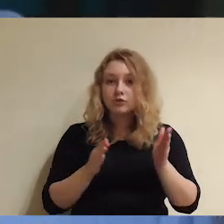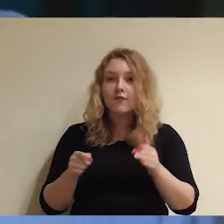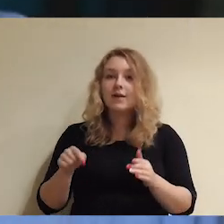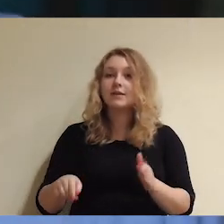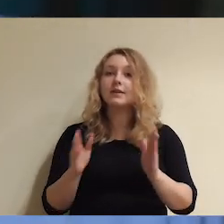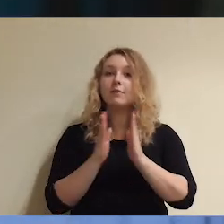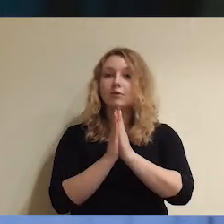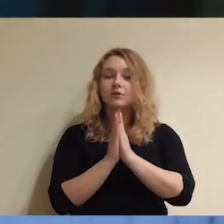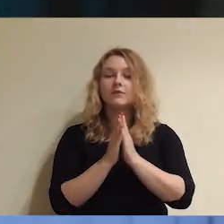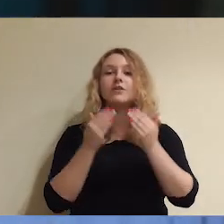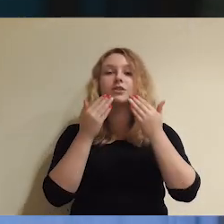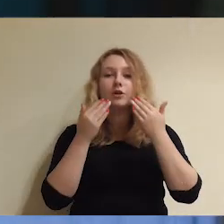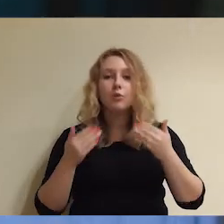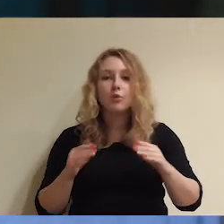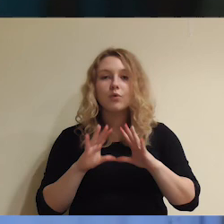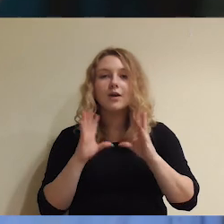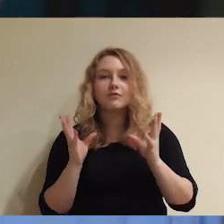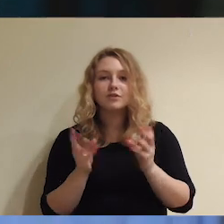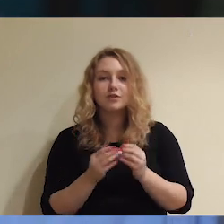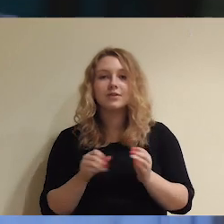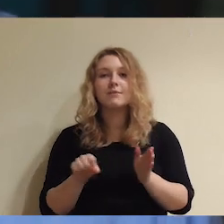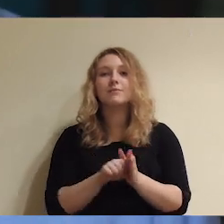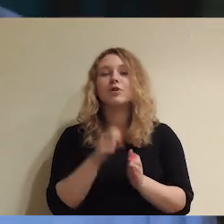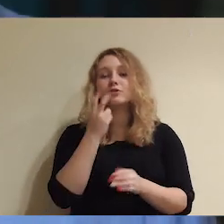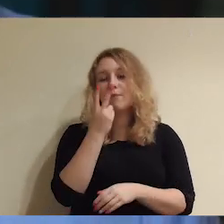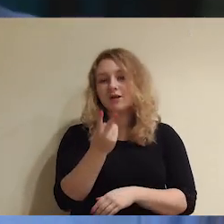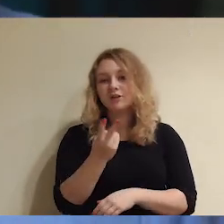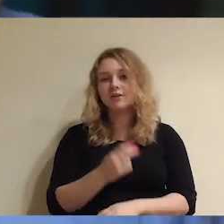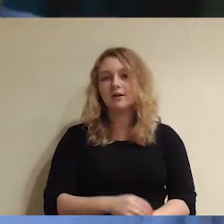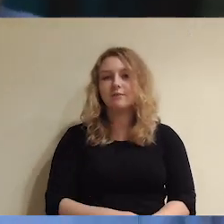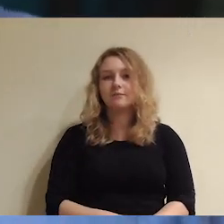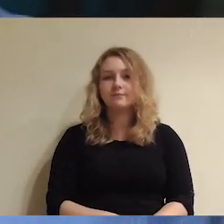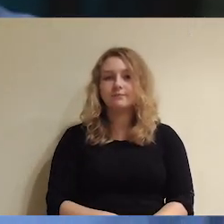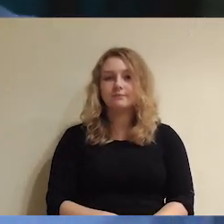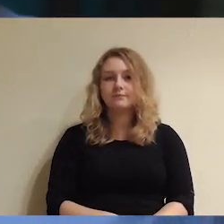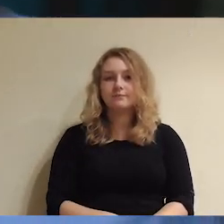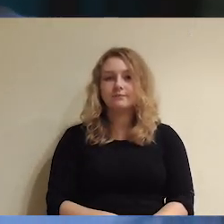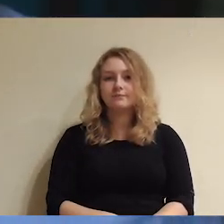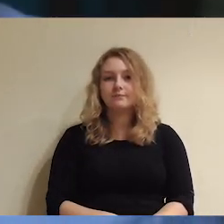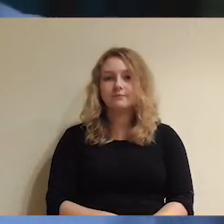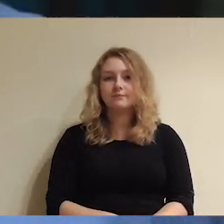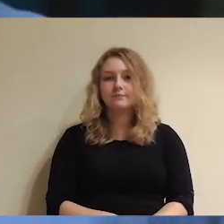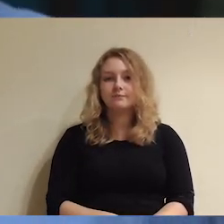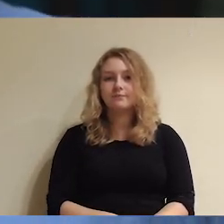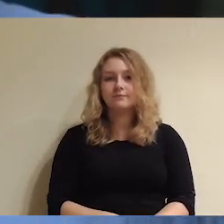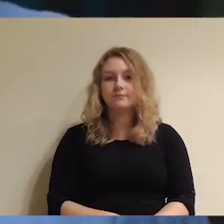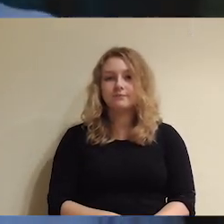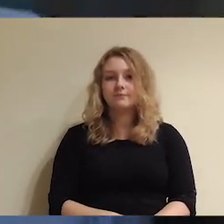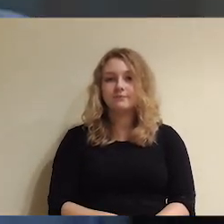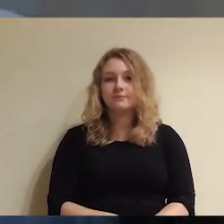Służą. Bóg ich postawił przy Pogłębiarce. Dzięki Wam wszystkim. Do zobaczenia.